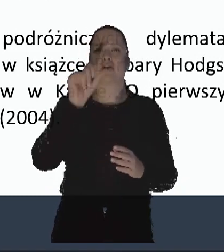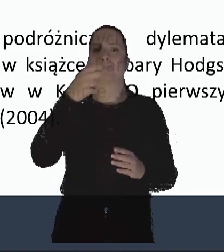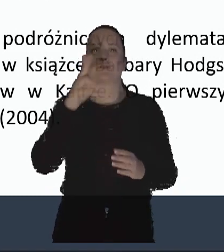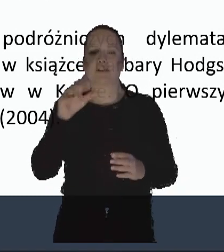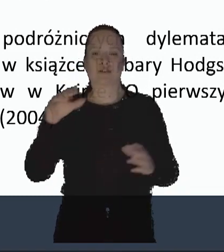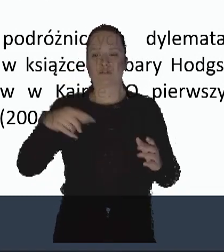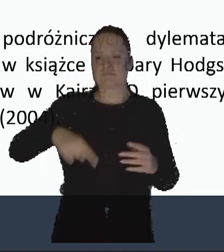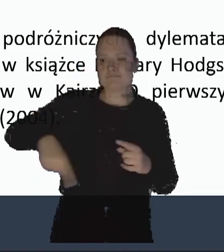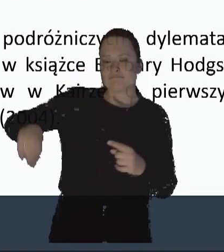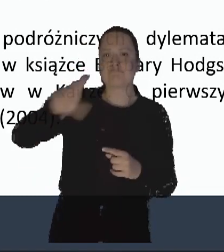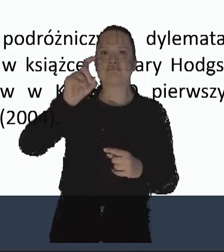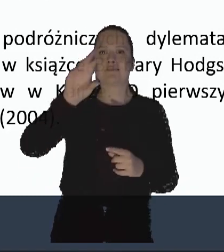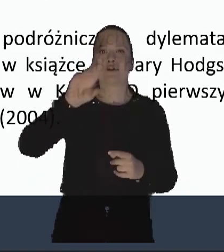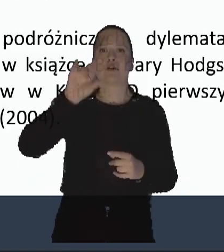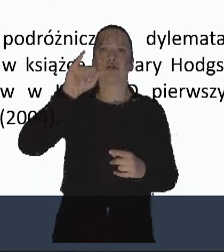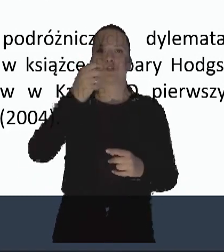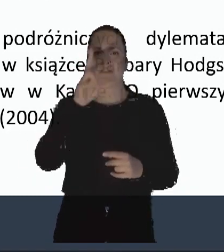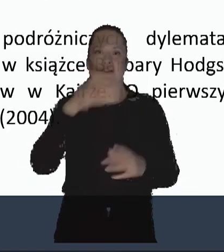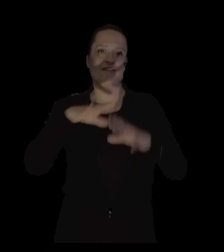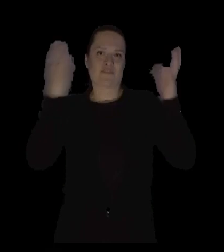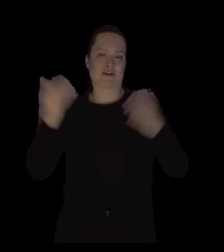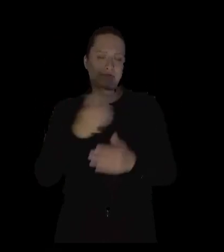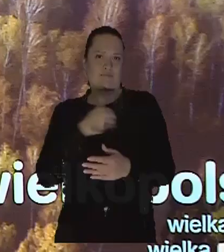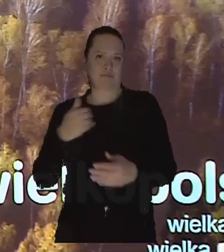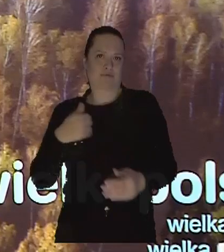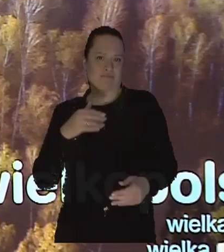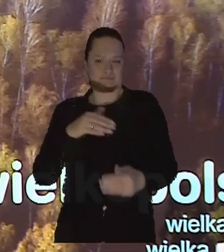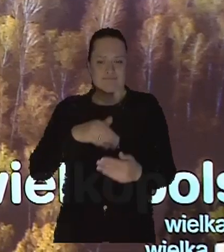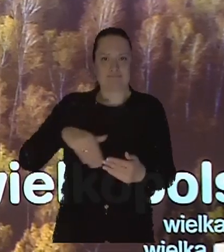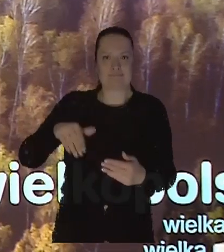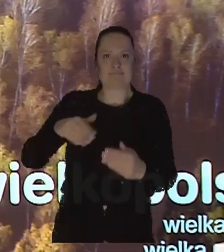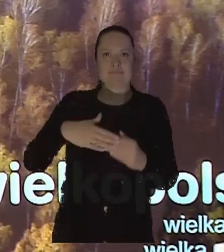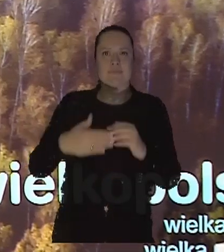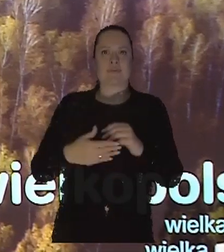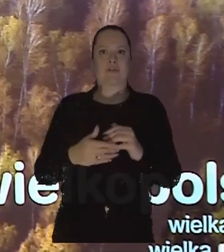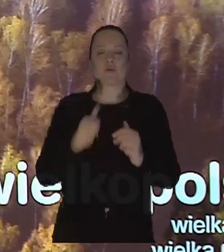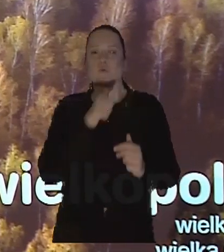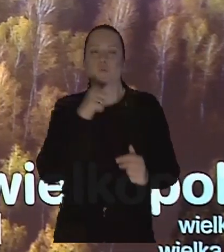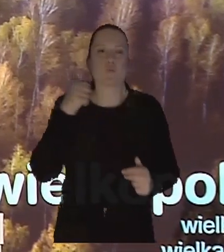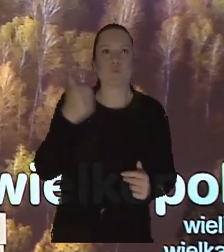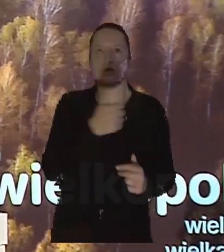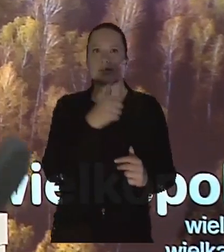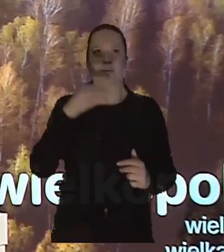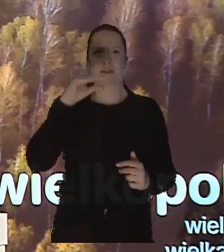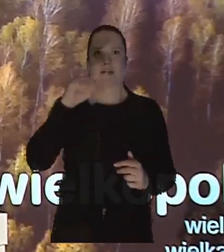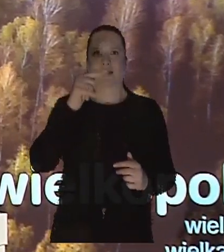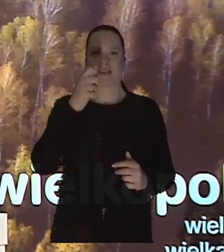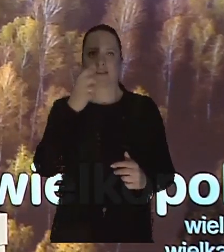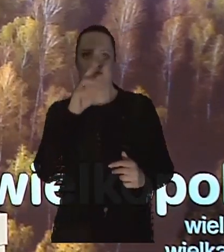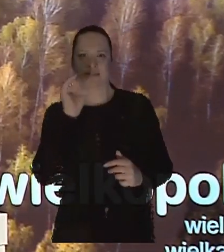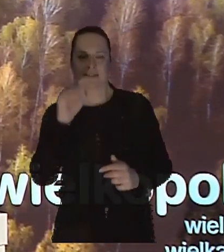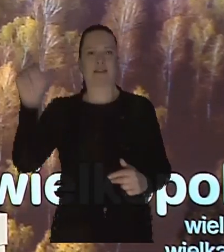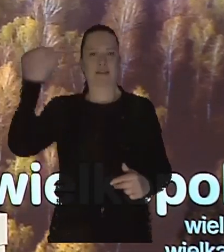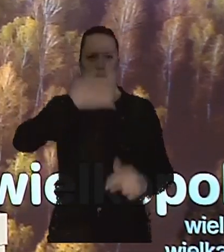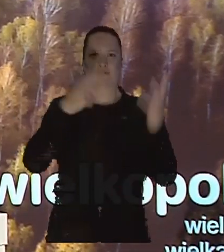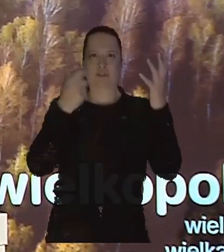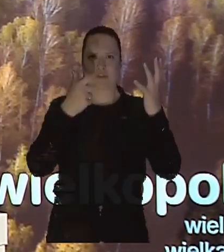Wielkopolski. Mogiły pochodzą z późnego okresu kultury Unii Etyckiej, czyli 1700